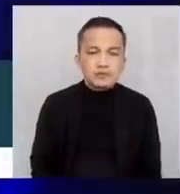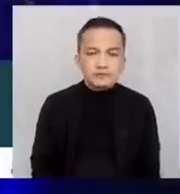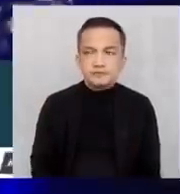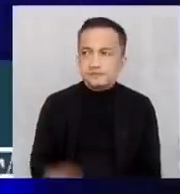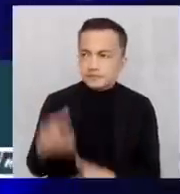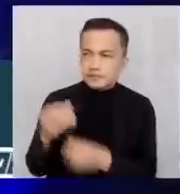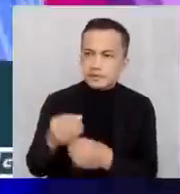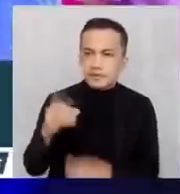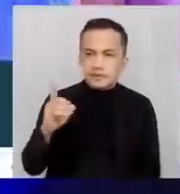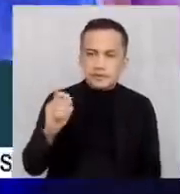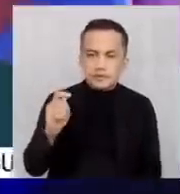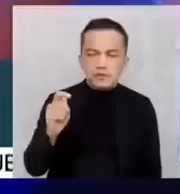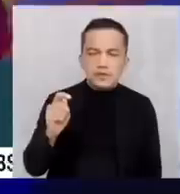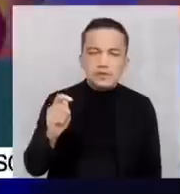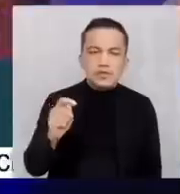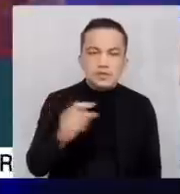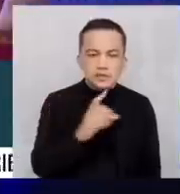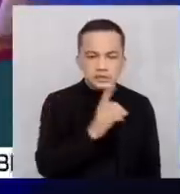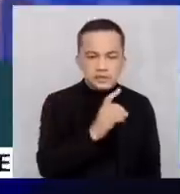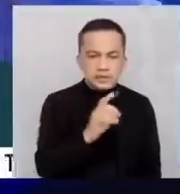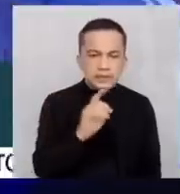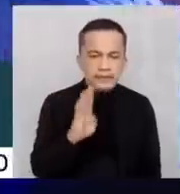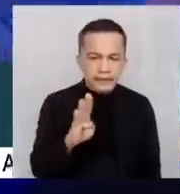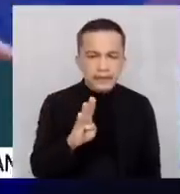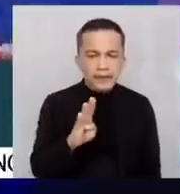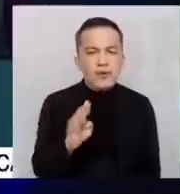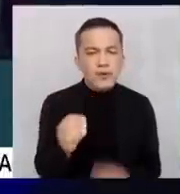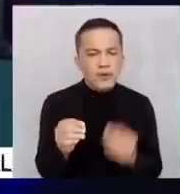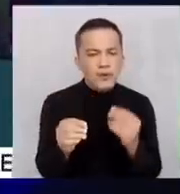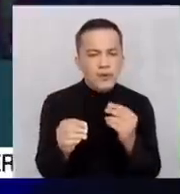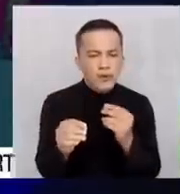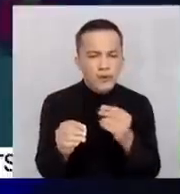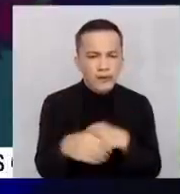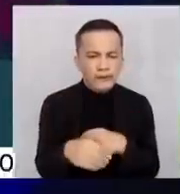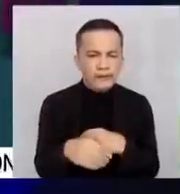yung DDB, yung office ni Paul Soriano,